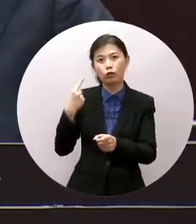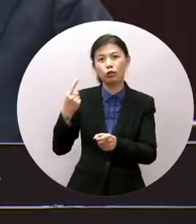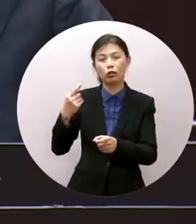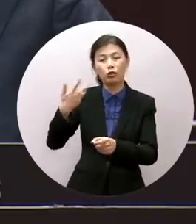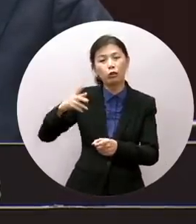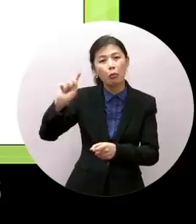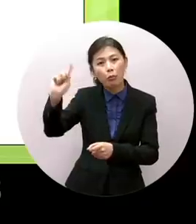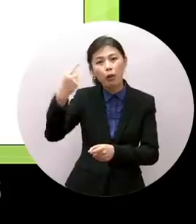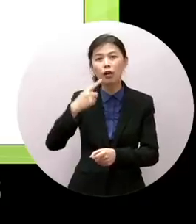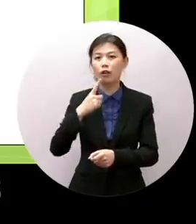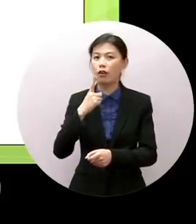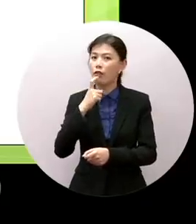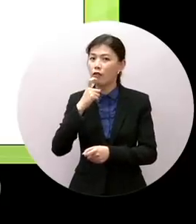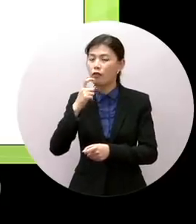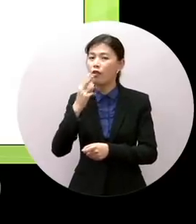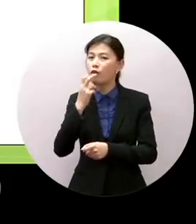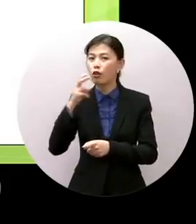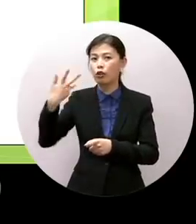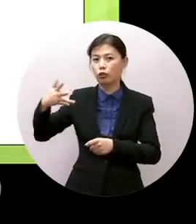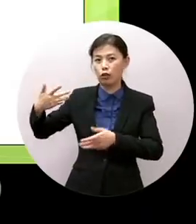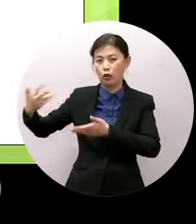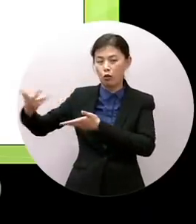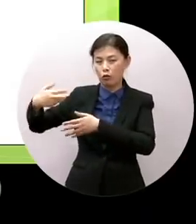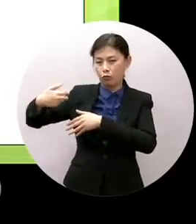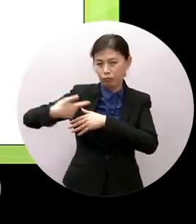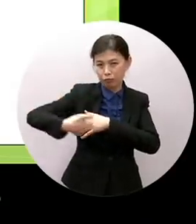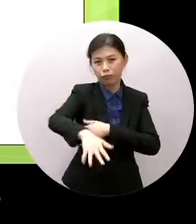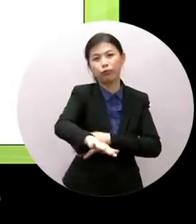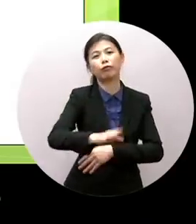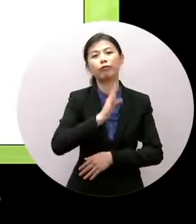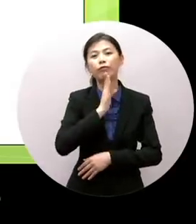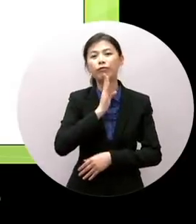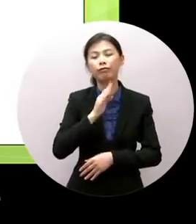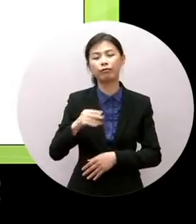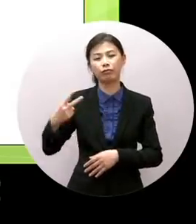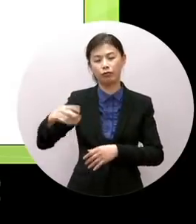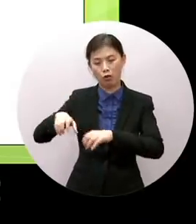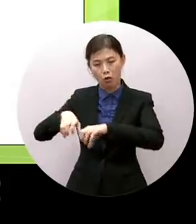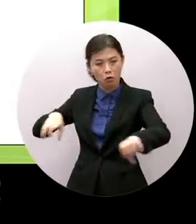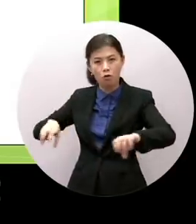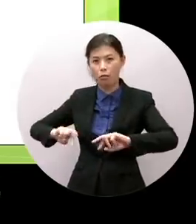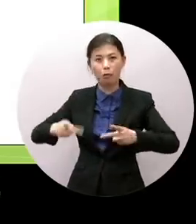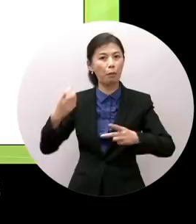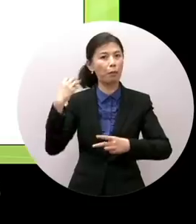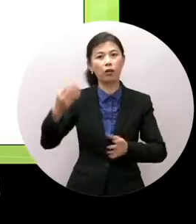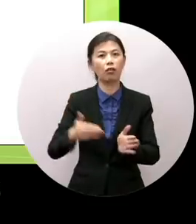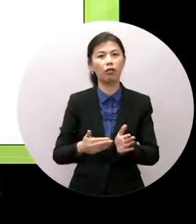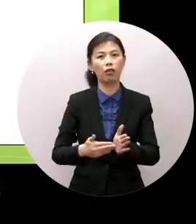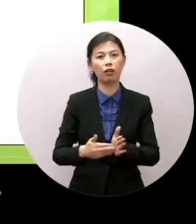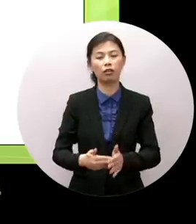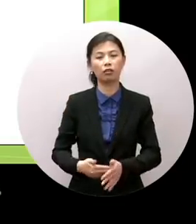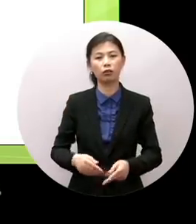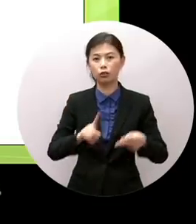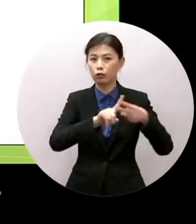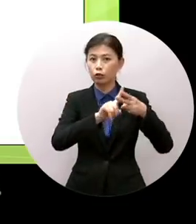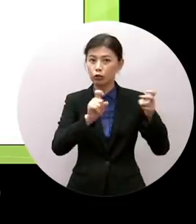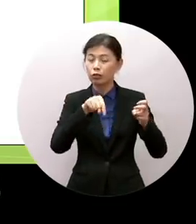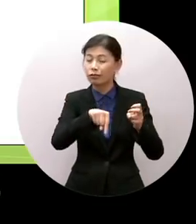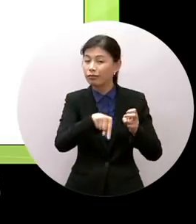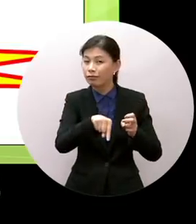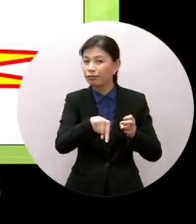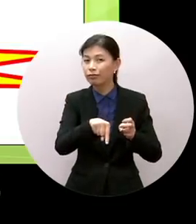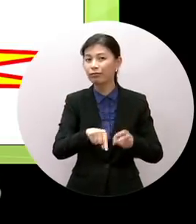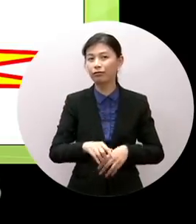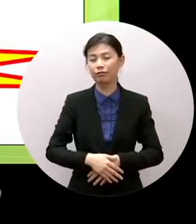啊，哦，包含咱的清水加压站哦启用，包括咱的管线拢更新，所以伫土城这个所